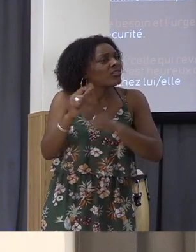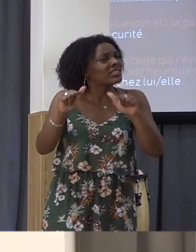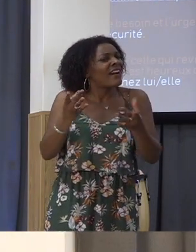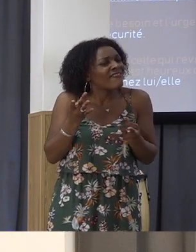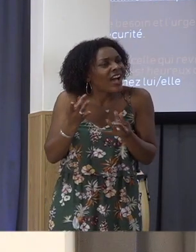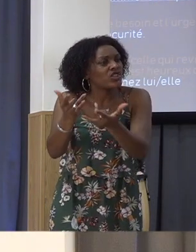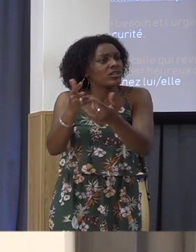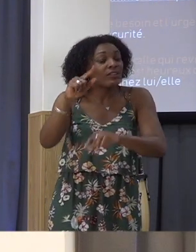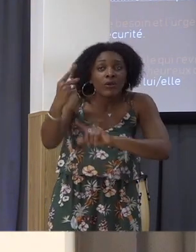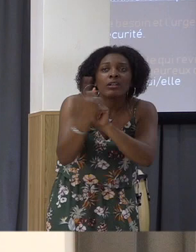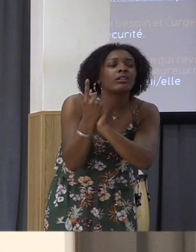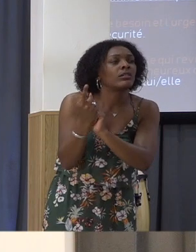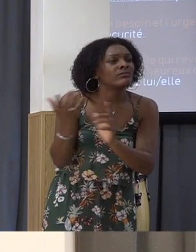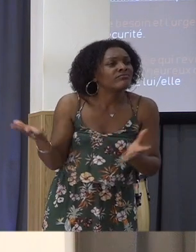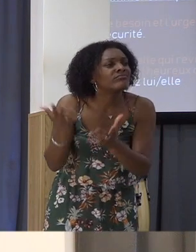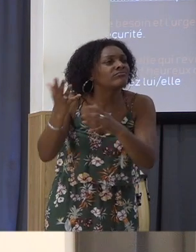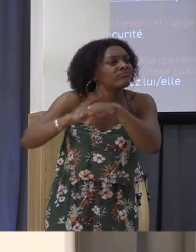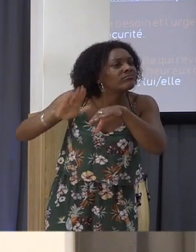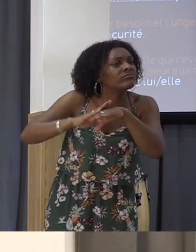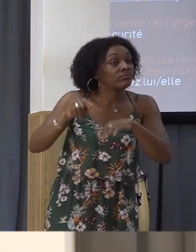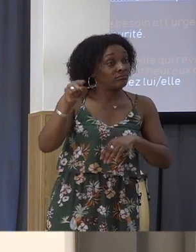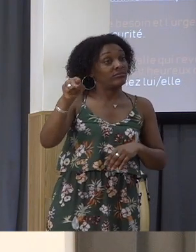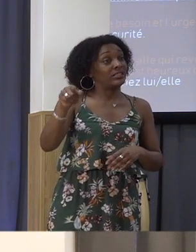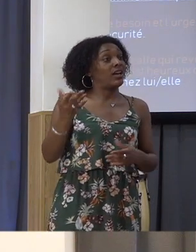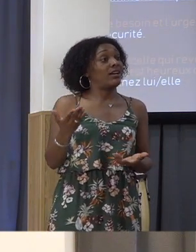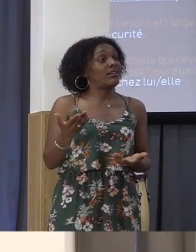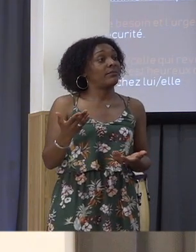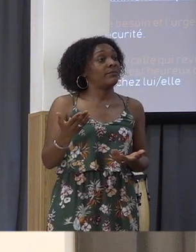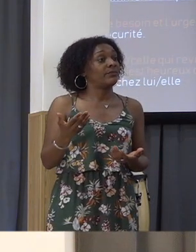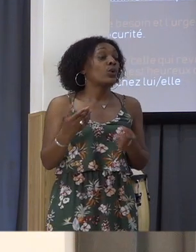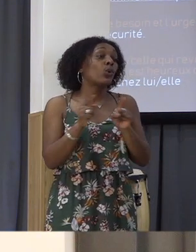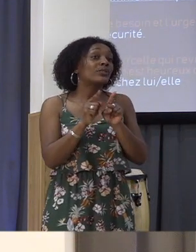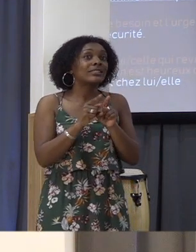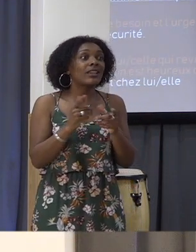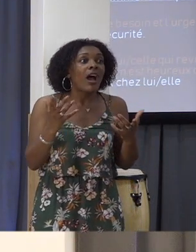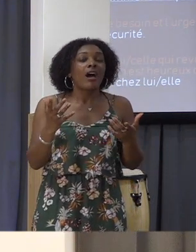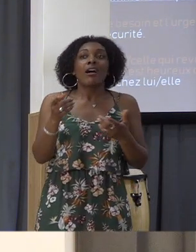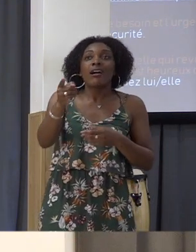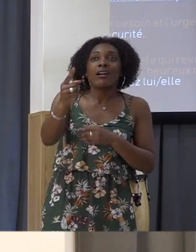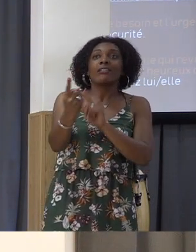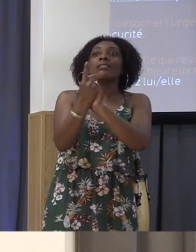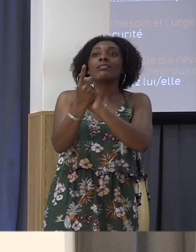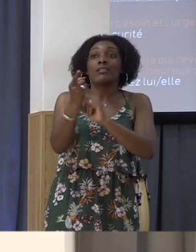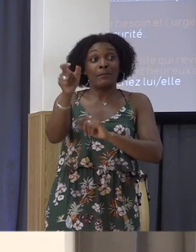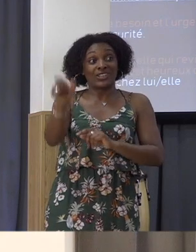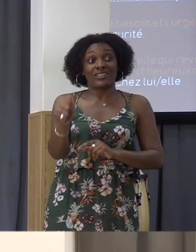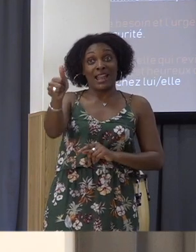fragilité. Et enfin, cela doit être une joie lorsqu'on revient à la